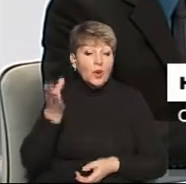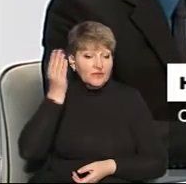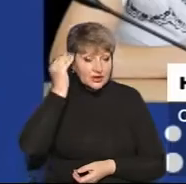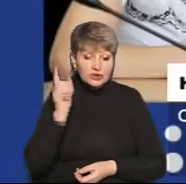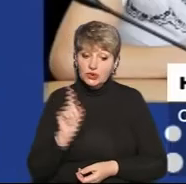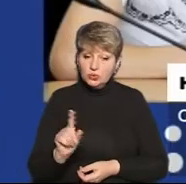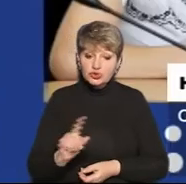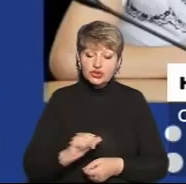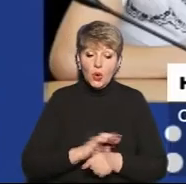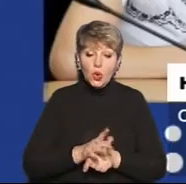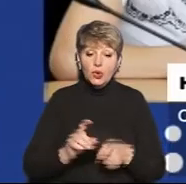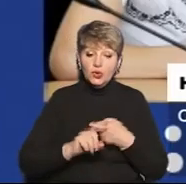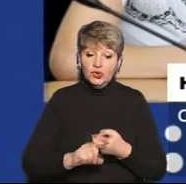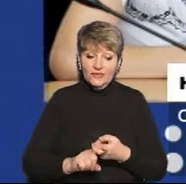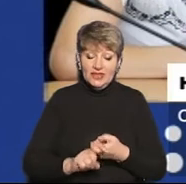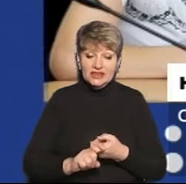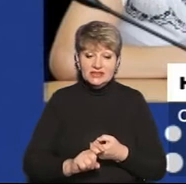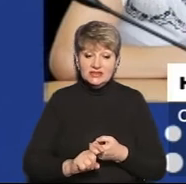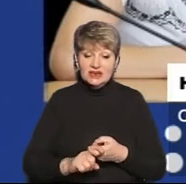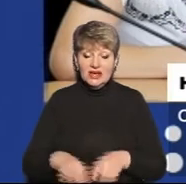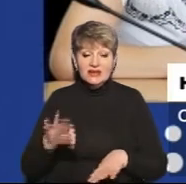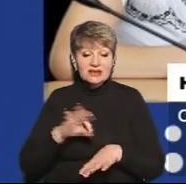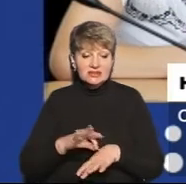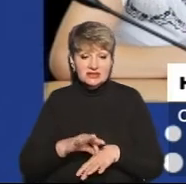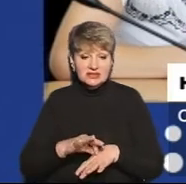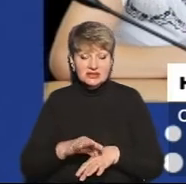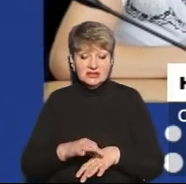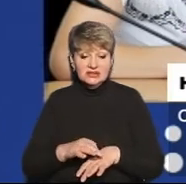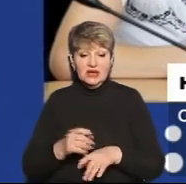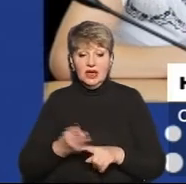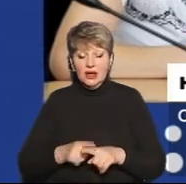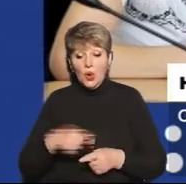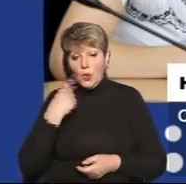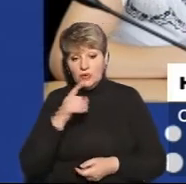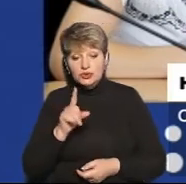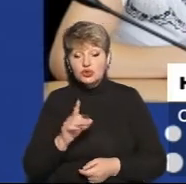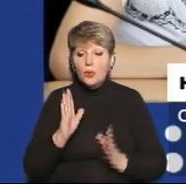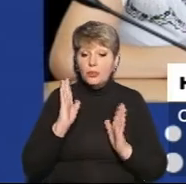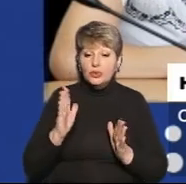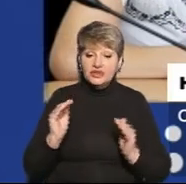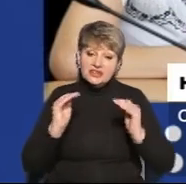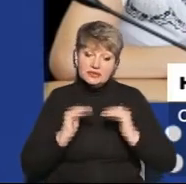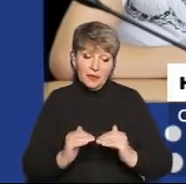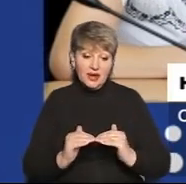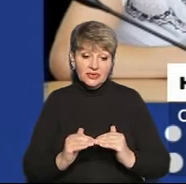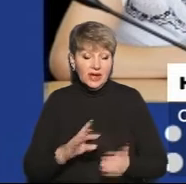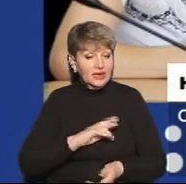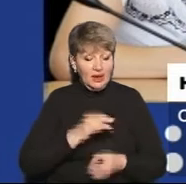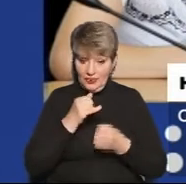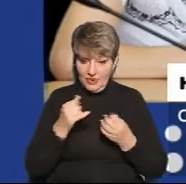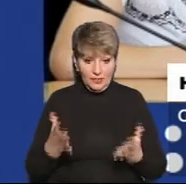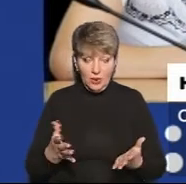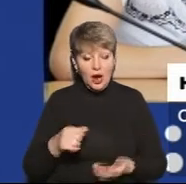вона досить стійка до низьких та високих температур, тому говорити про те, що буде спад, я не